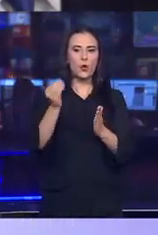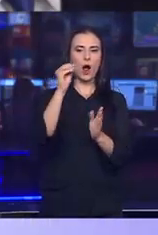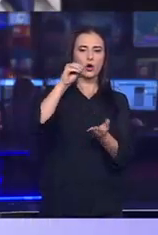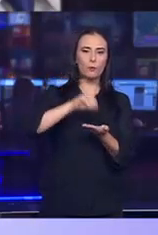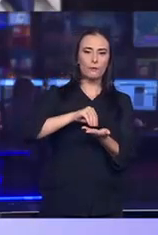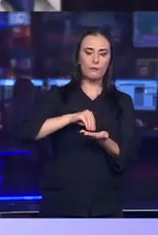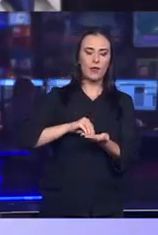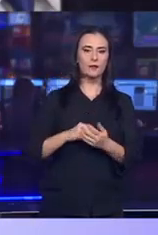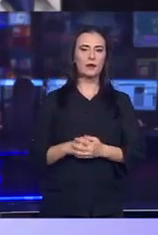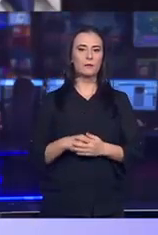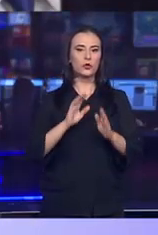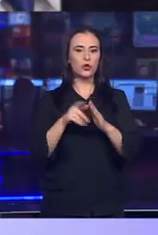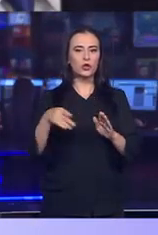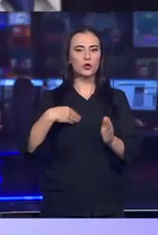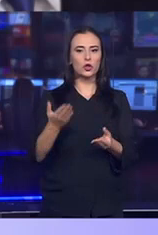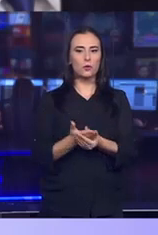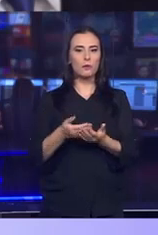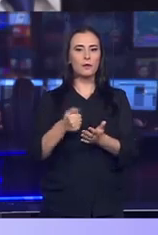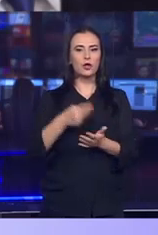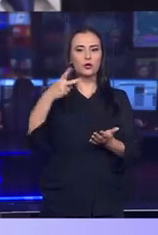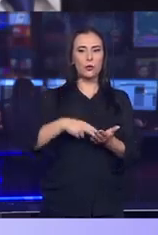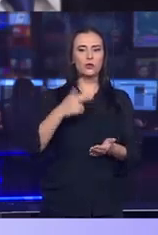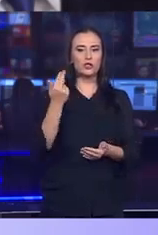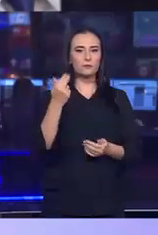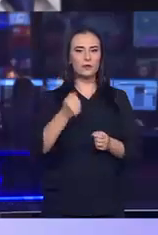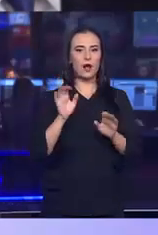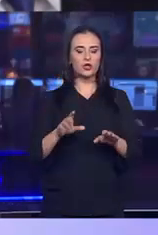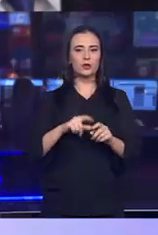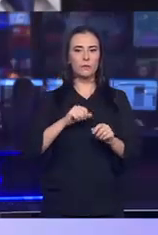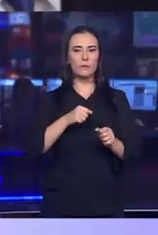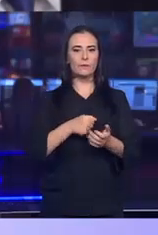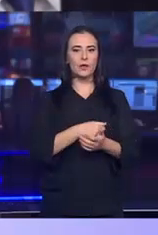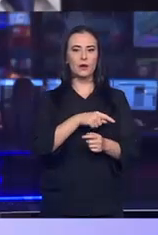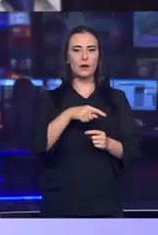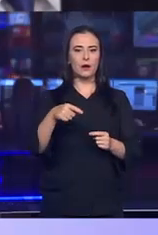fi posibilă. Experiența anului 2015 din această perspectivă este una